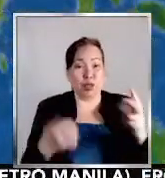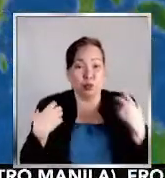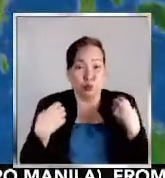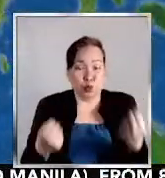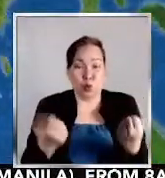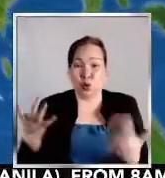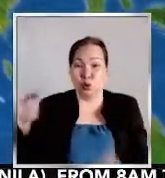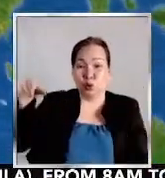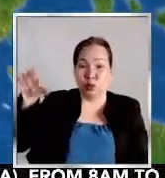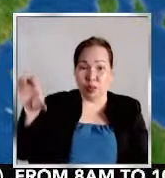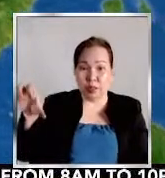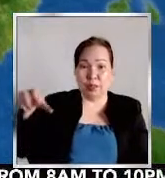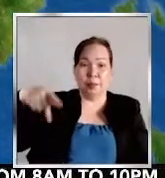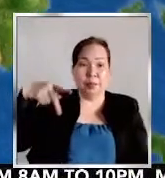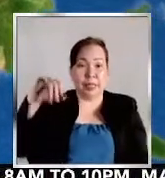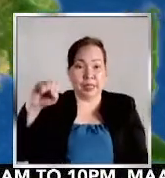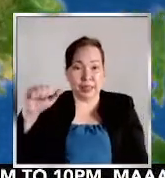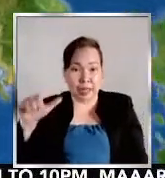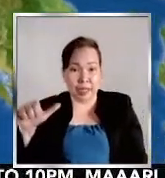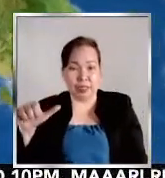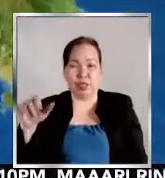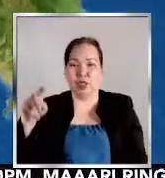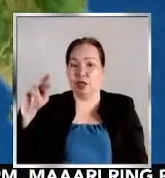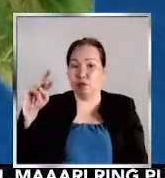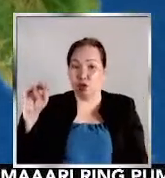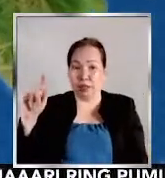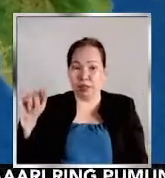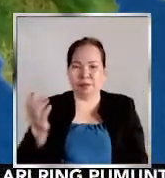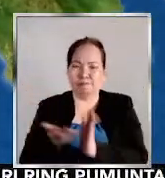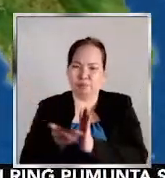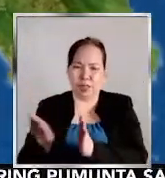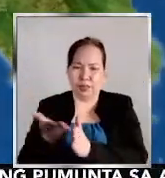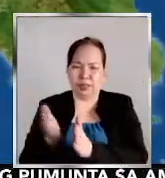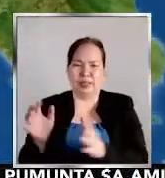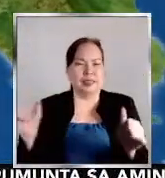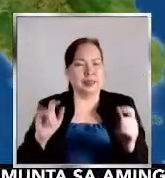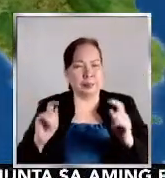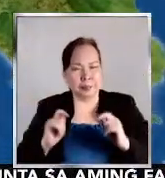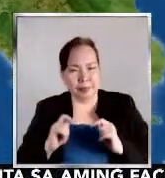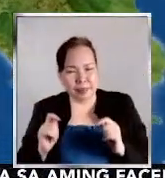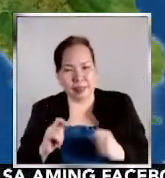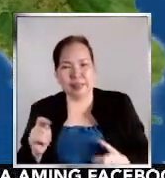City, Nabotas at Pasig City. Ngayon din sa Tagaytay City, Mendez,